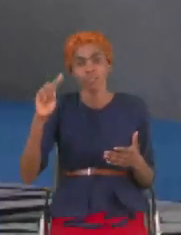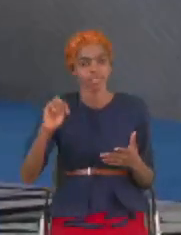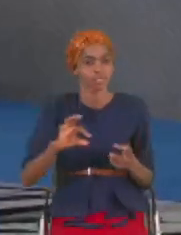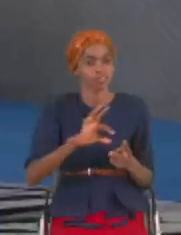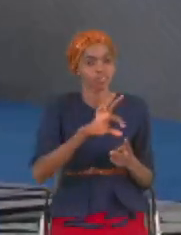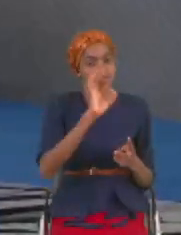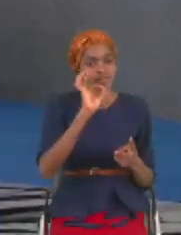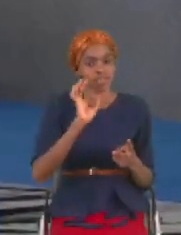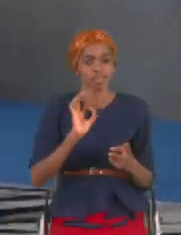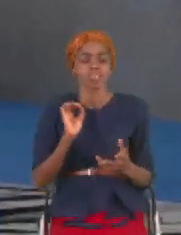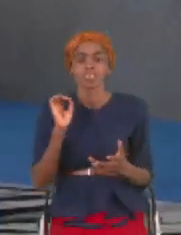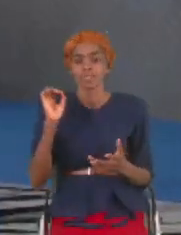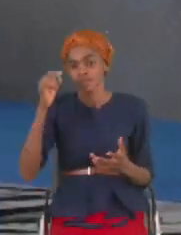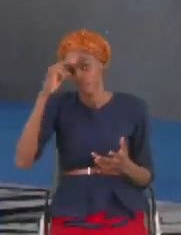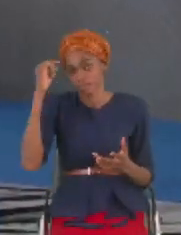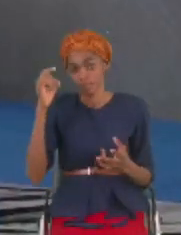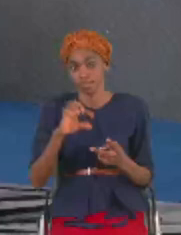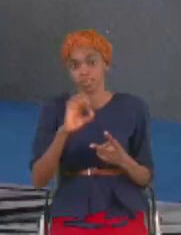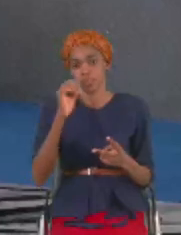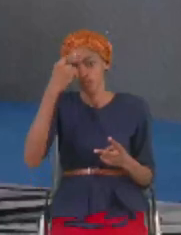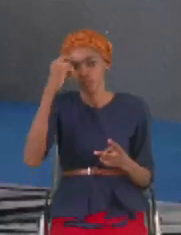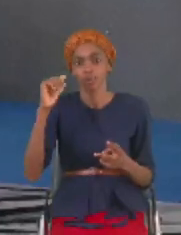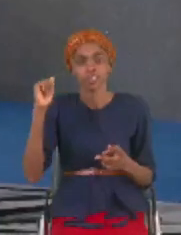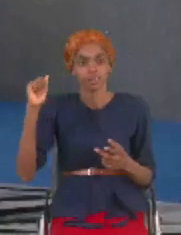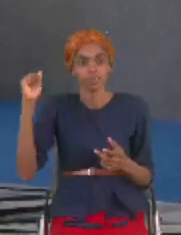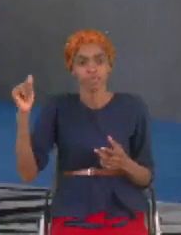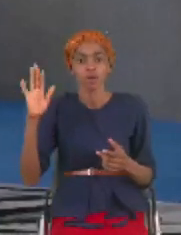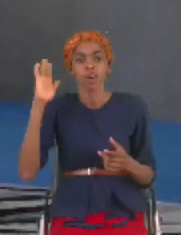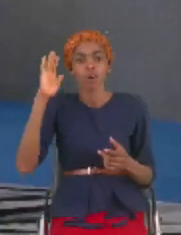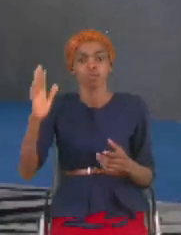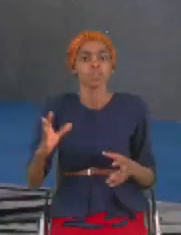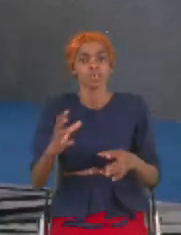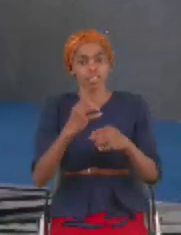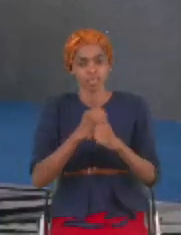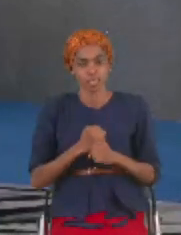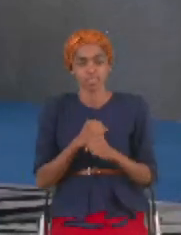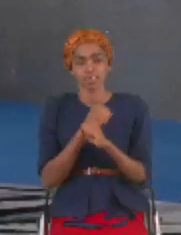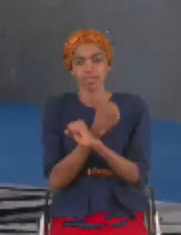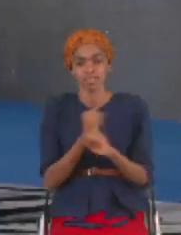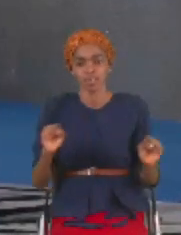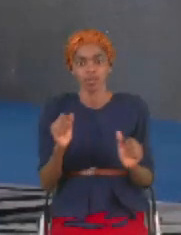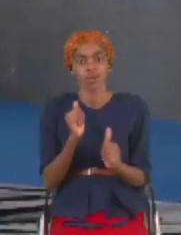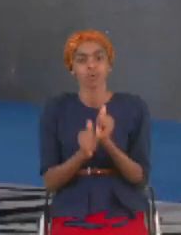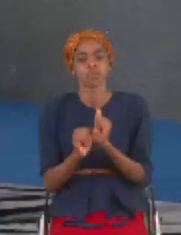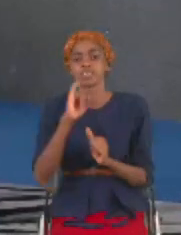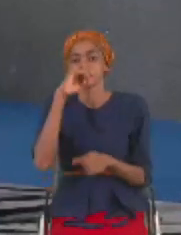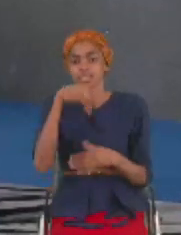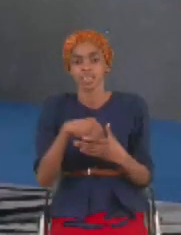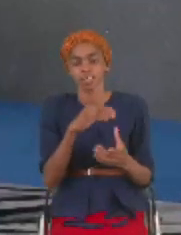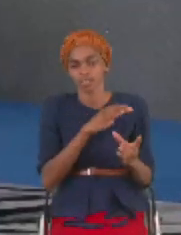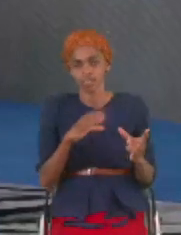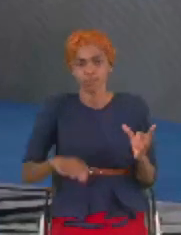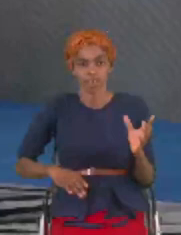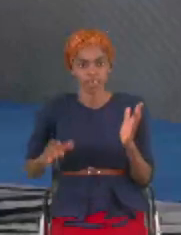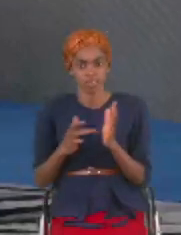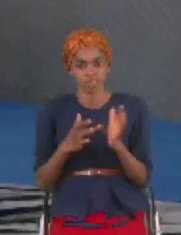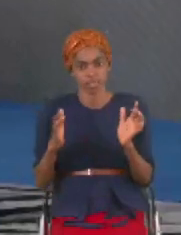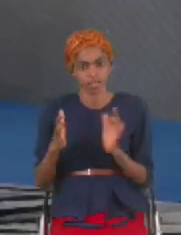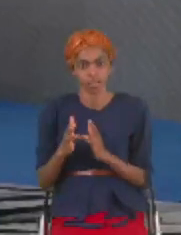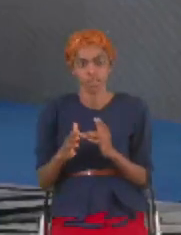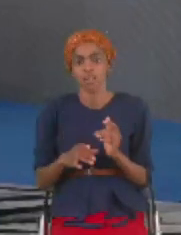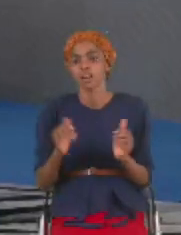élus avec eux aussi obtiennent le salut qui est en jésus christ avec la